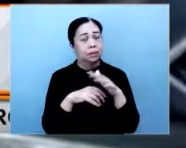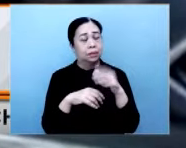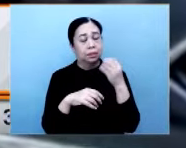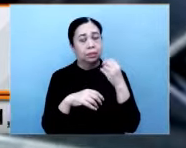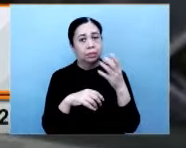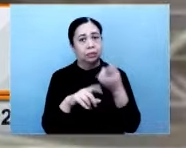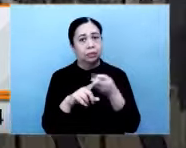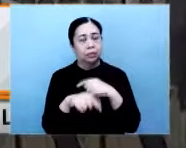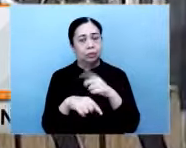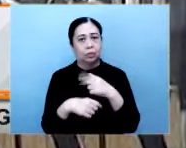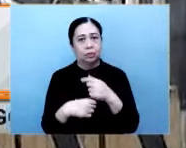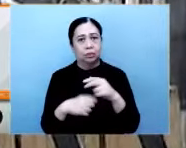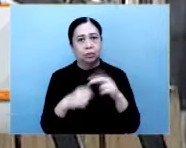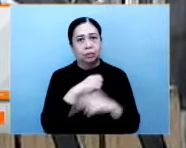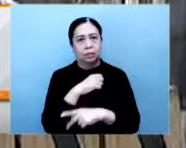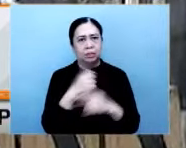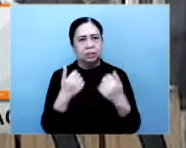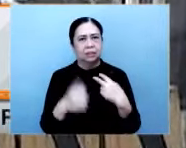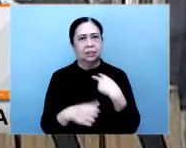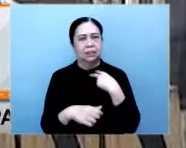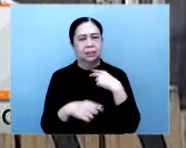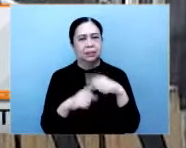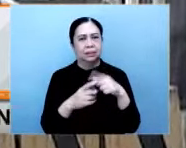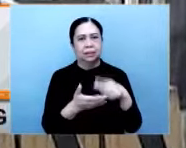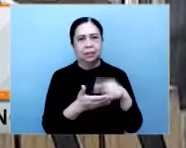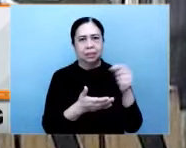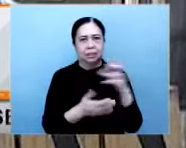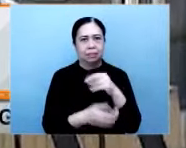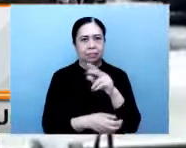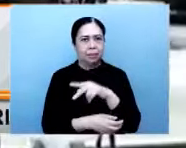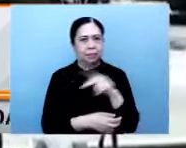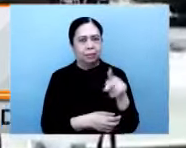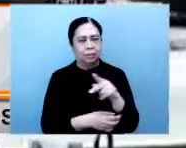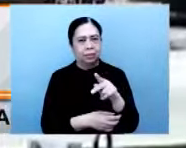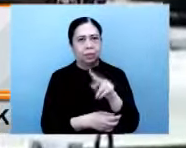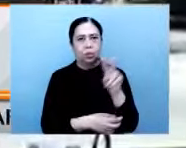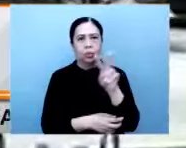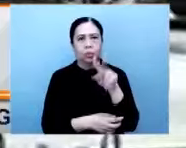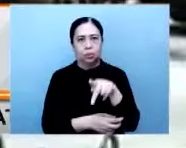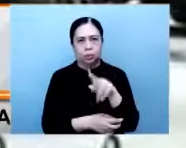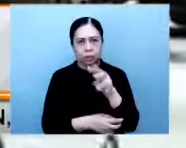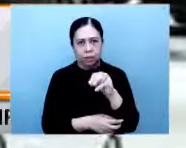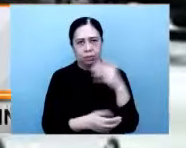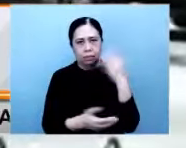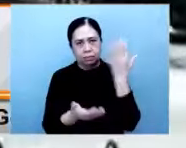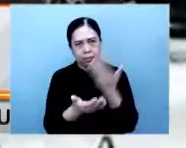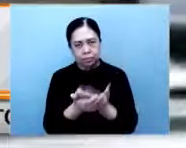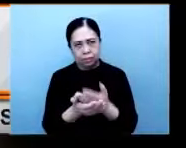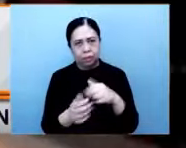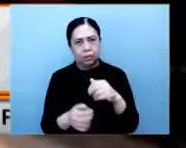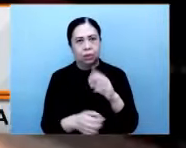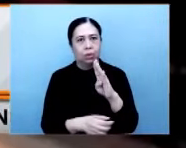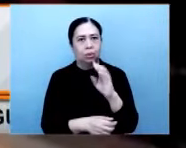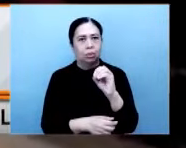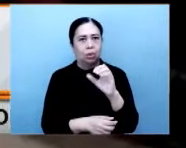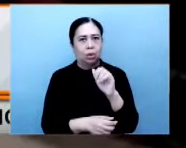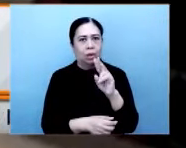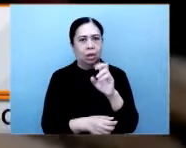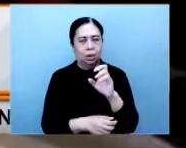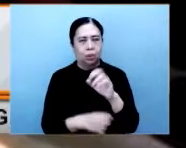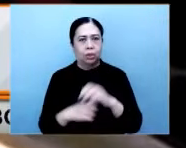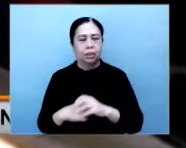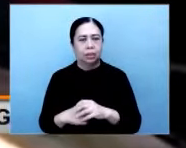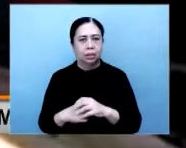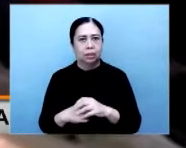na traffic pa rin sila sa boundary ng Tarlac at Pampanga. Mag-aalas 2 na ng hapon nang makarating sila ng Bukawi exit. Nung papasok na po sa